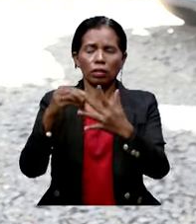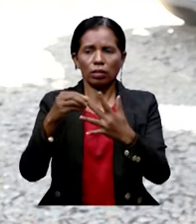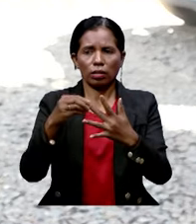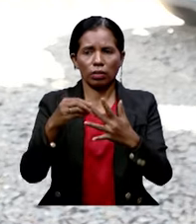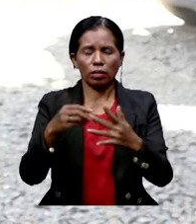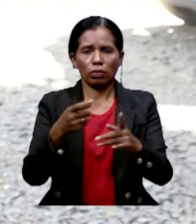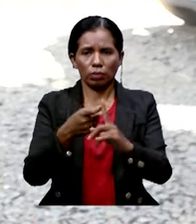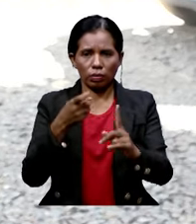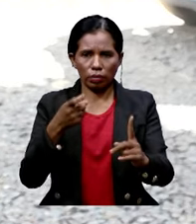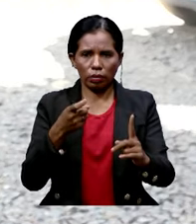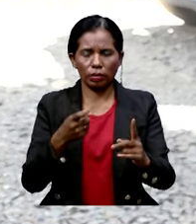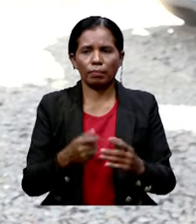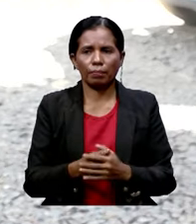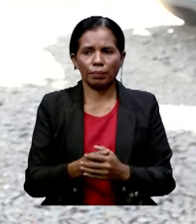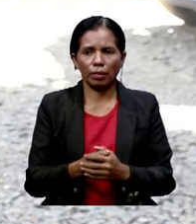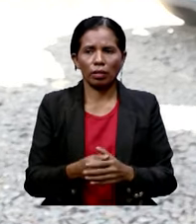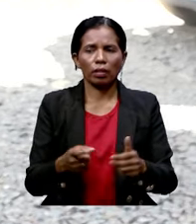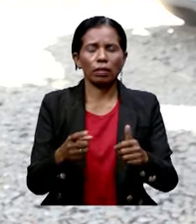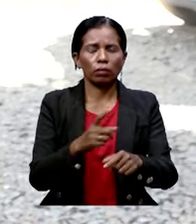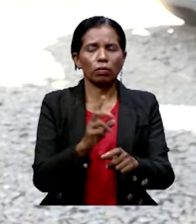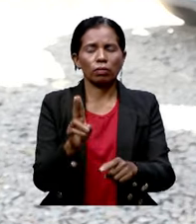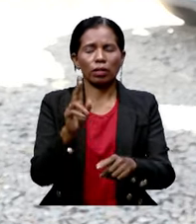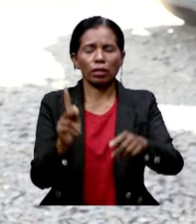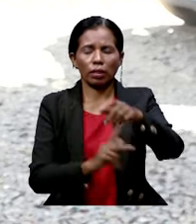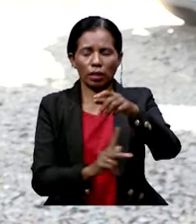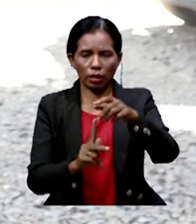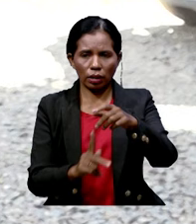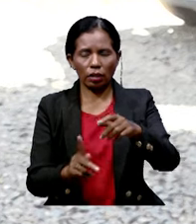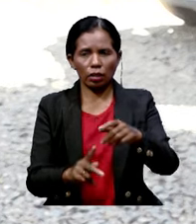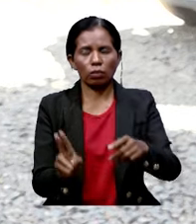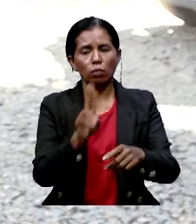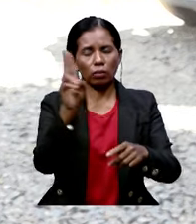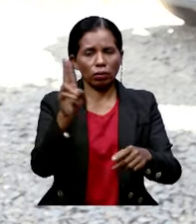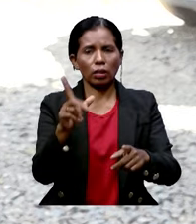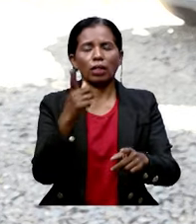husi primaria ne bane teng uza ona portugues.